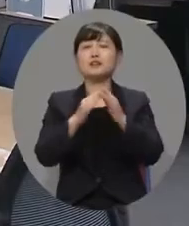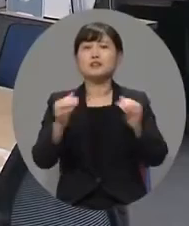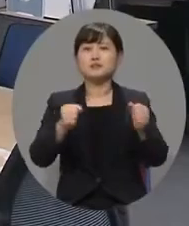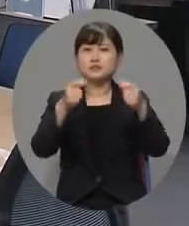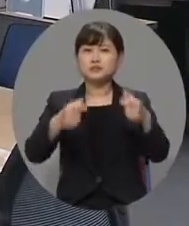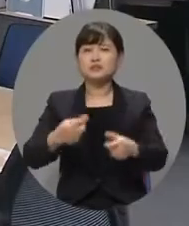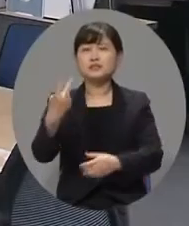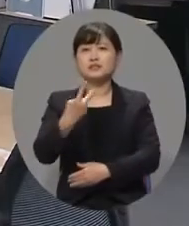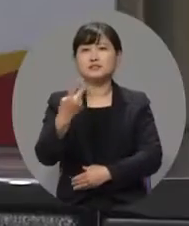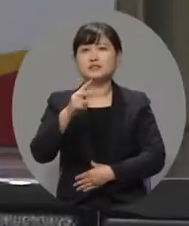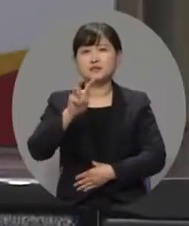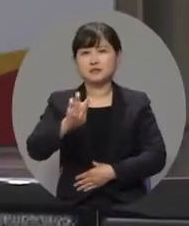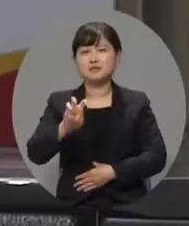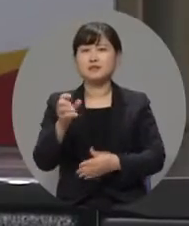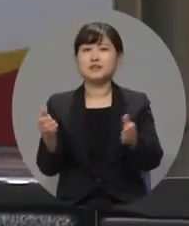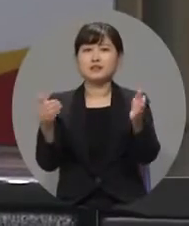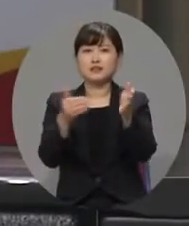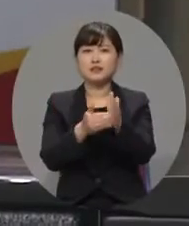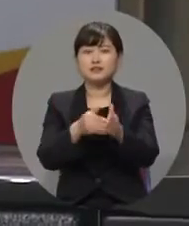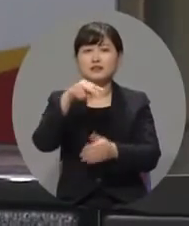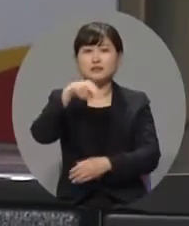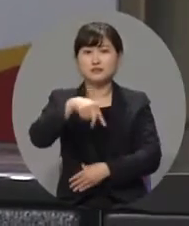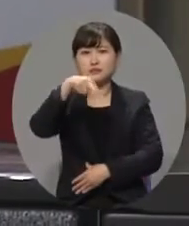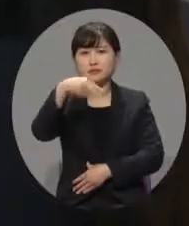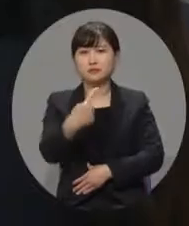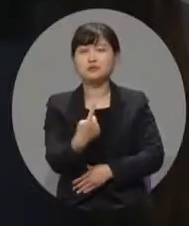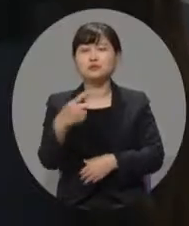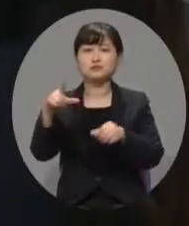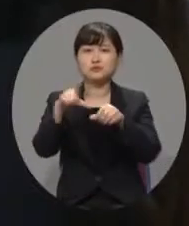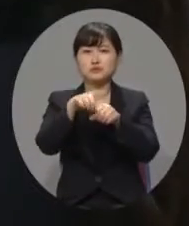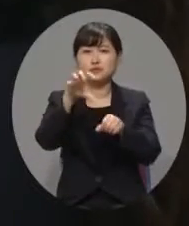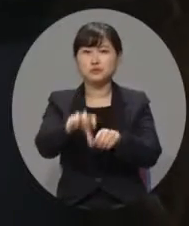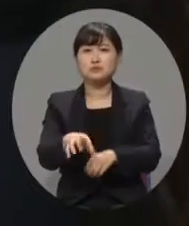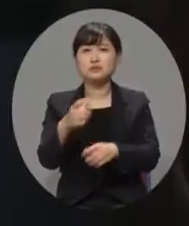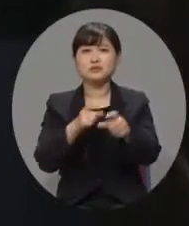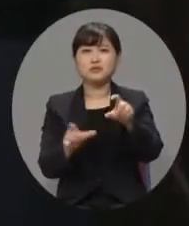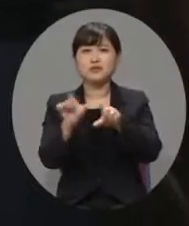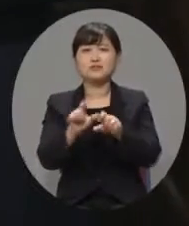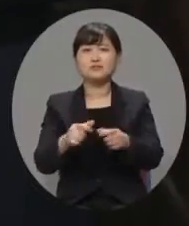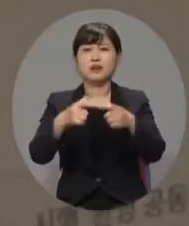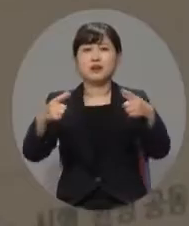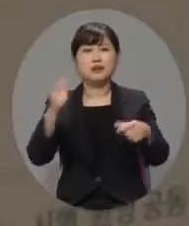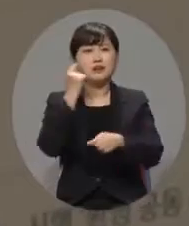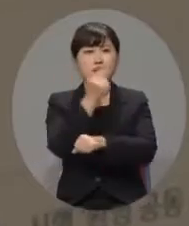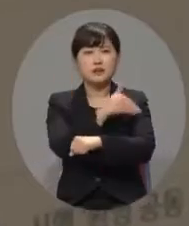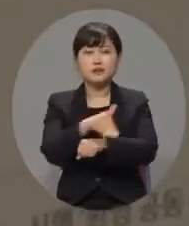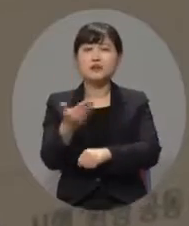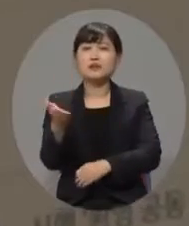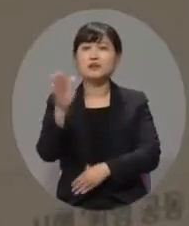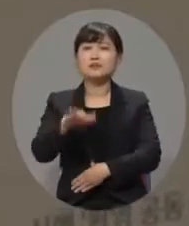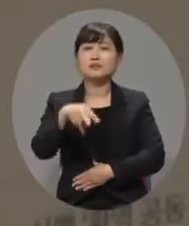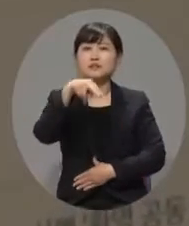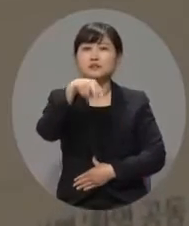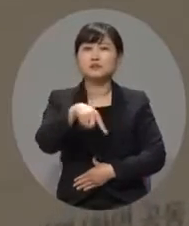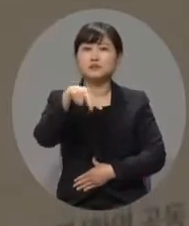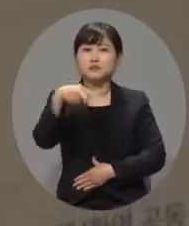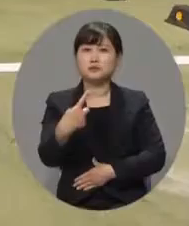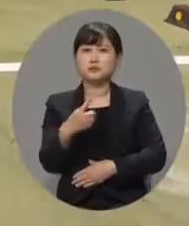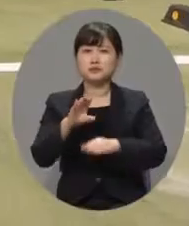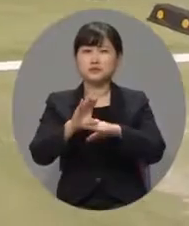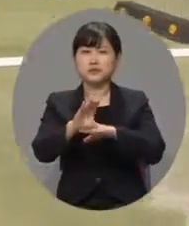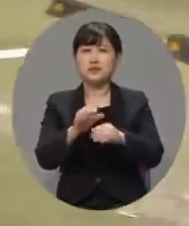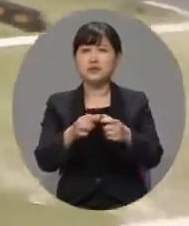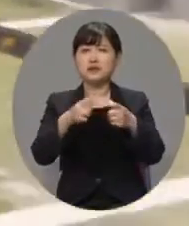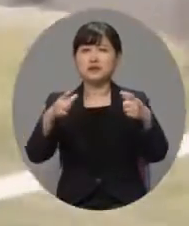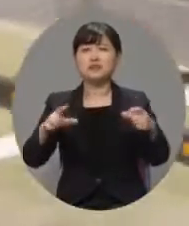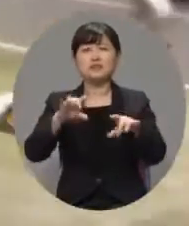전라북도는 2030년까지 수소 충전소를 30곳 정도로 늘린다는 계획. 하지만 수소차 확대에 전기차